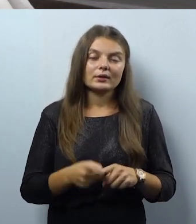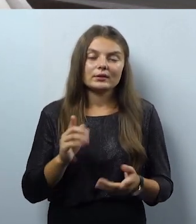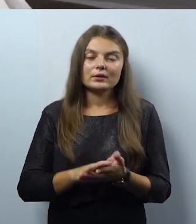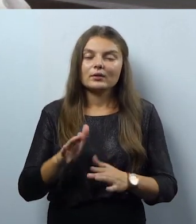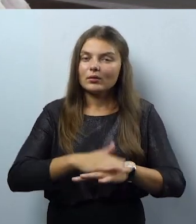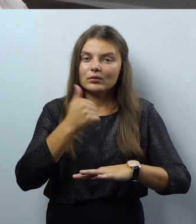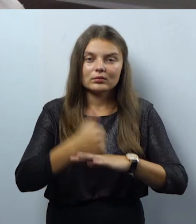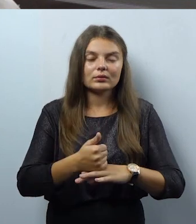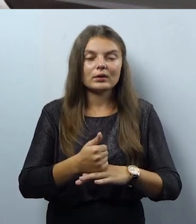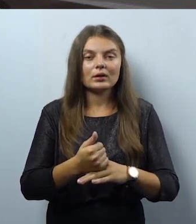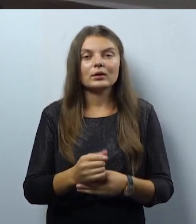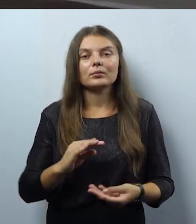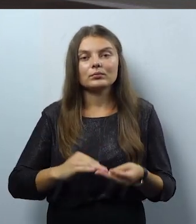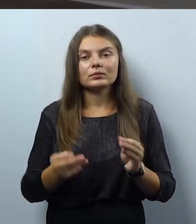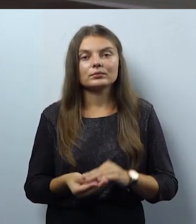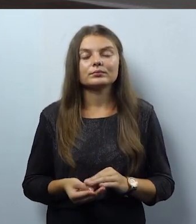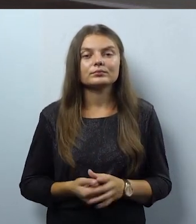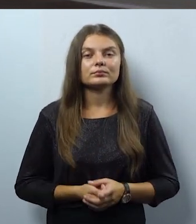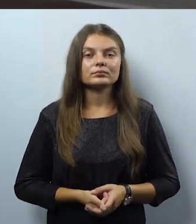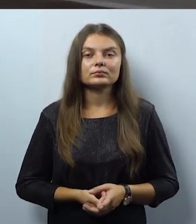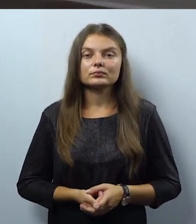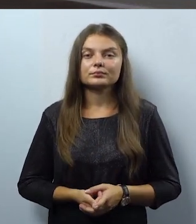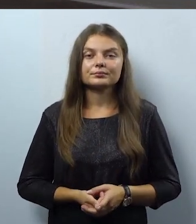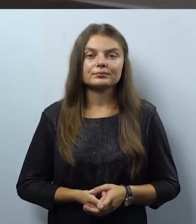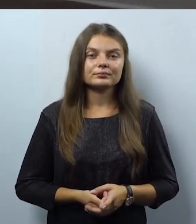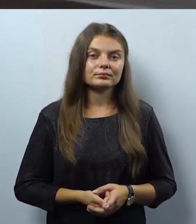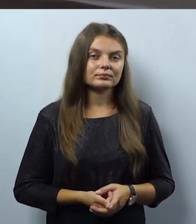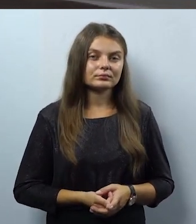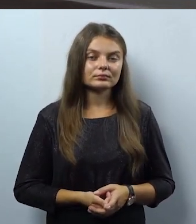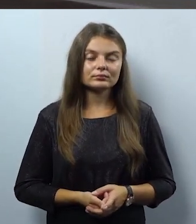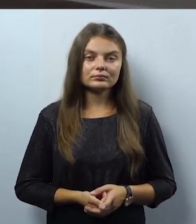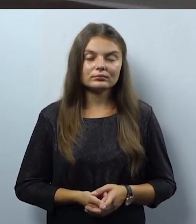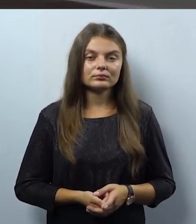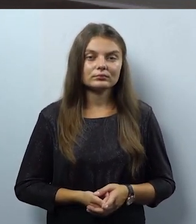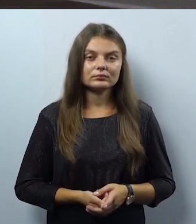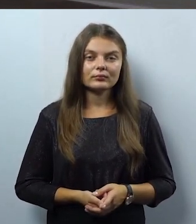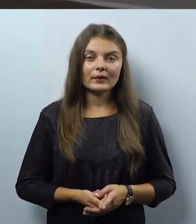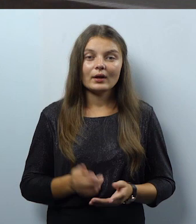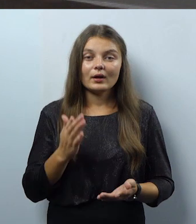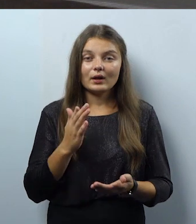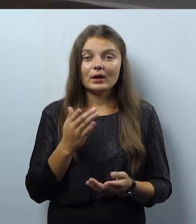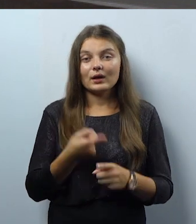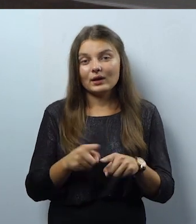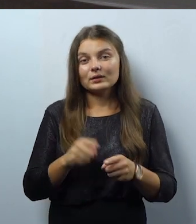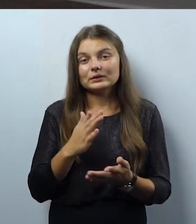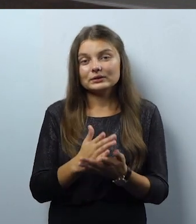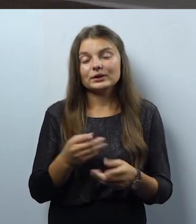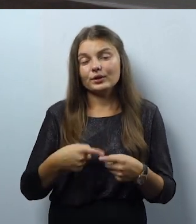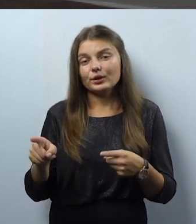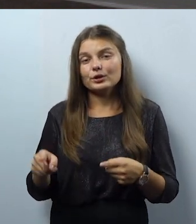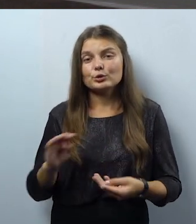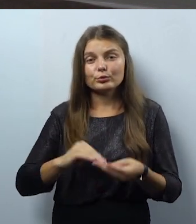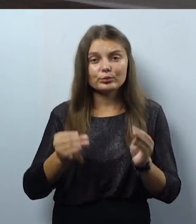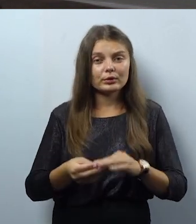нашої держави. Пане Володимире, але окрім того, що пан Ігор сказав, очевидно, що є і інші проблеми на